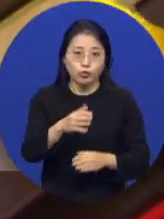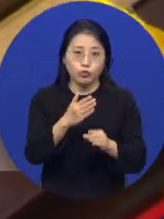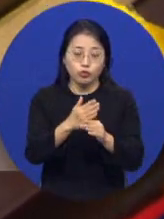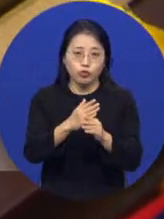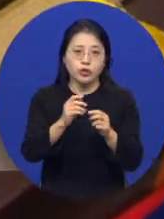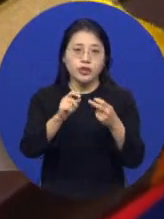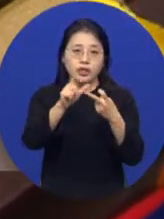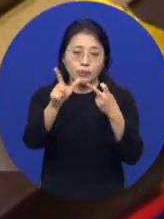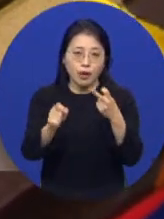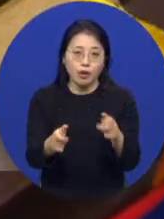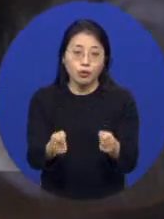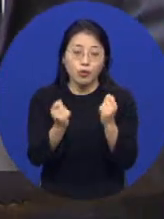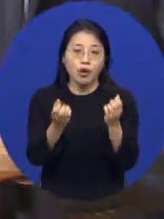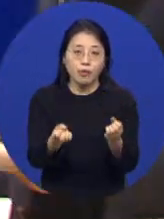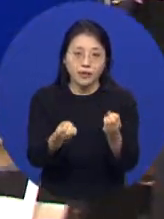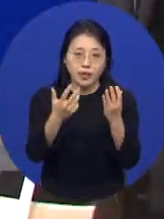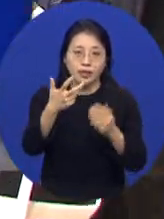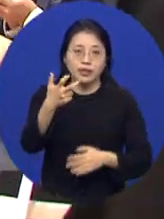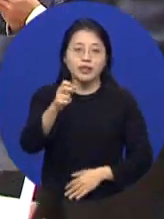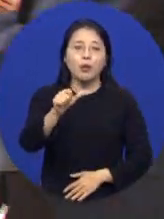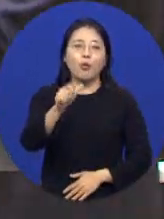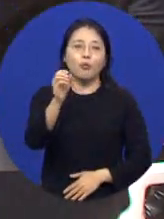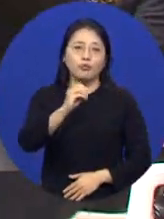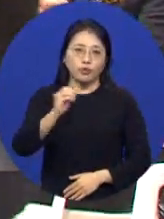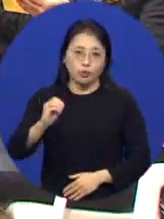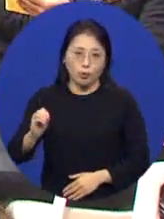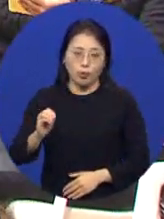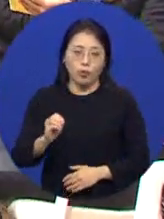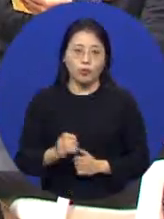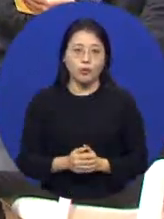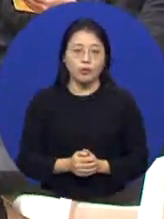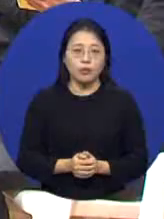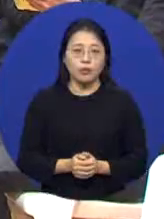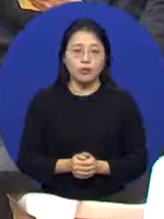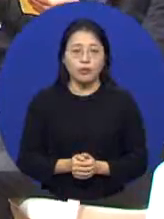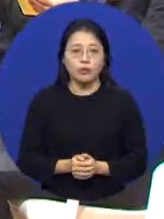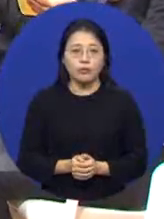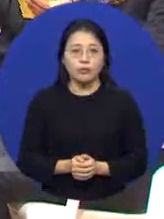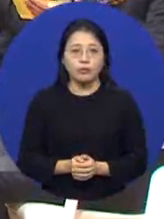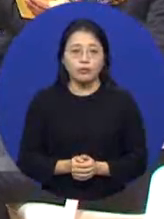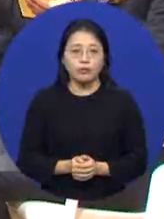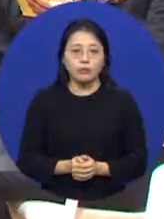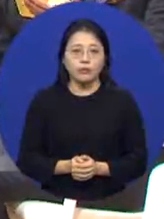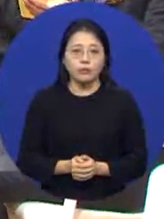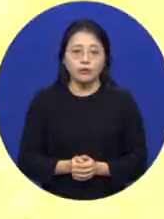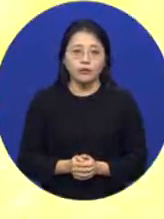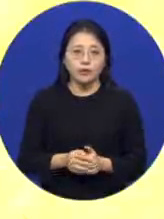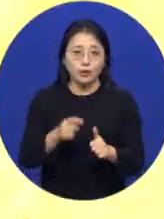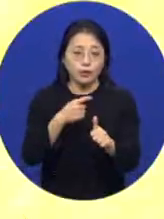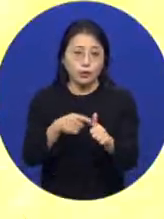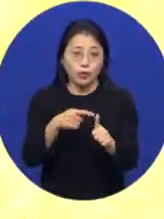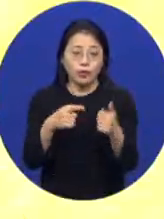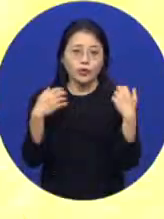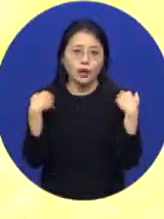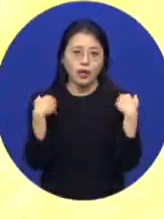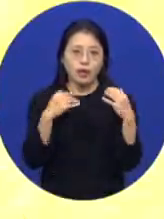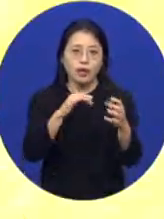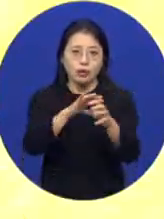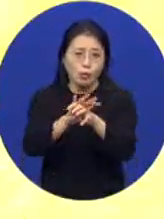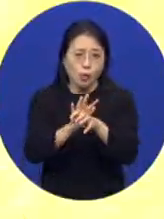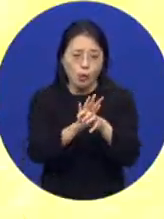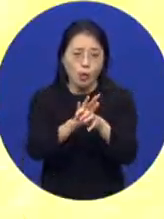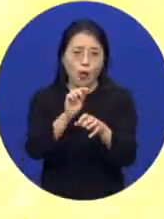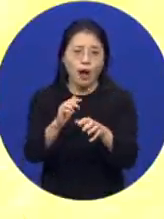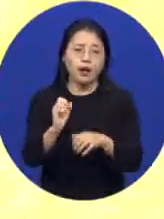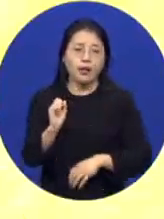졸업식을 진행하는 학교는 75%인 145곳. 교육당국이 코로나19로 학사 일정을